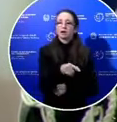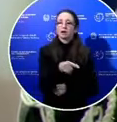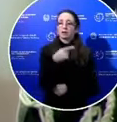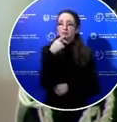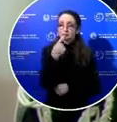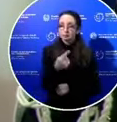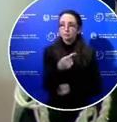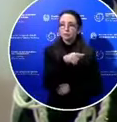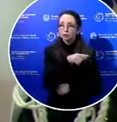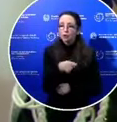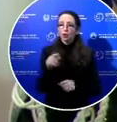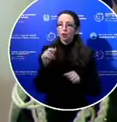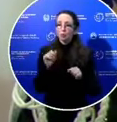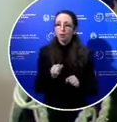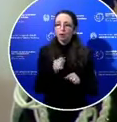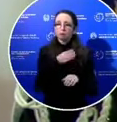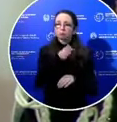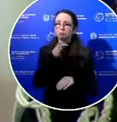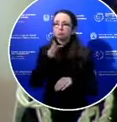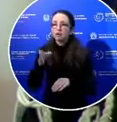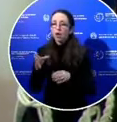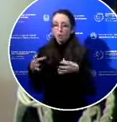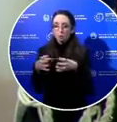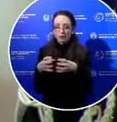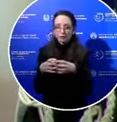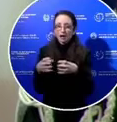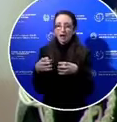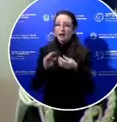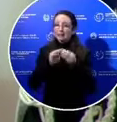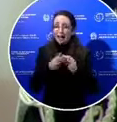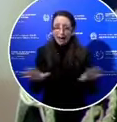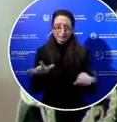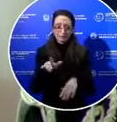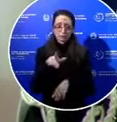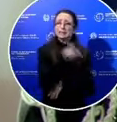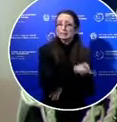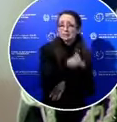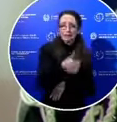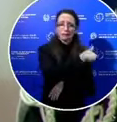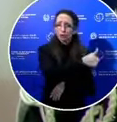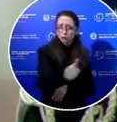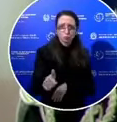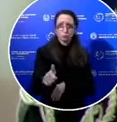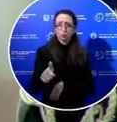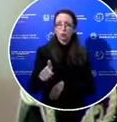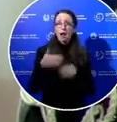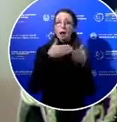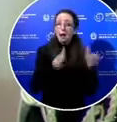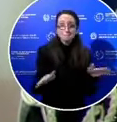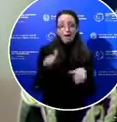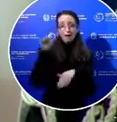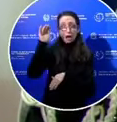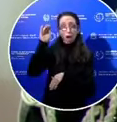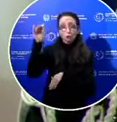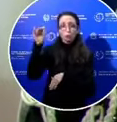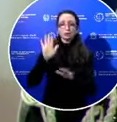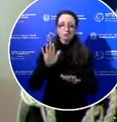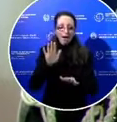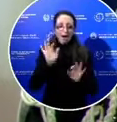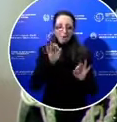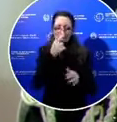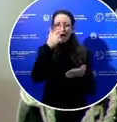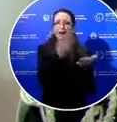fossero tagliate e create sulla base delle loro esigenze, quindi non miste, non aperte anche agli adulti, ma più calibrate su quelle che sono le esigenze